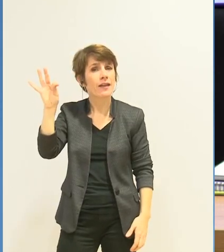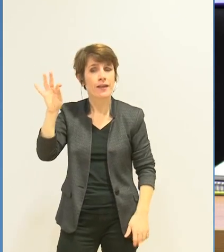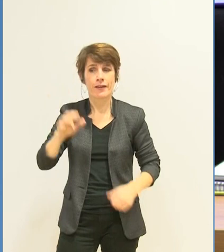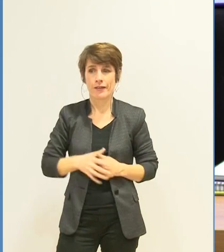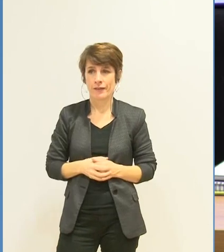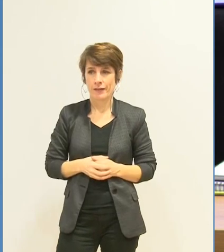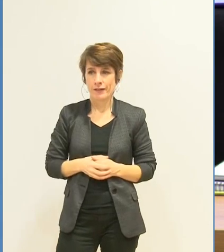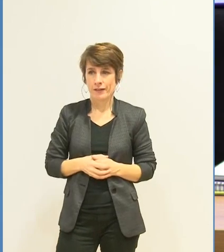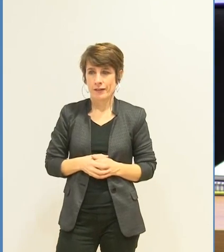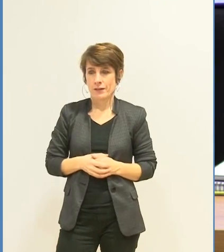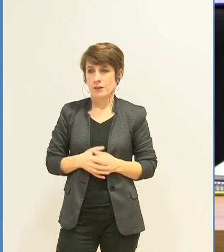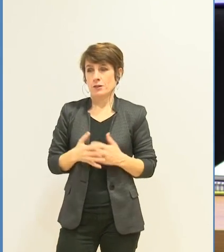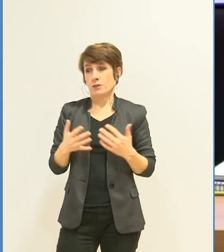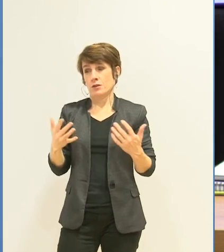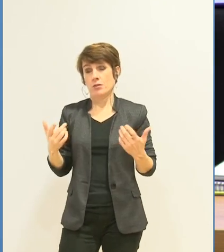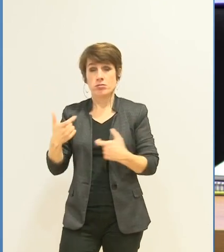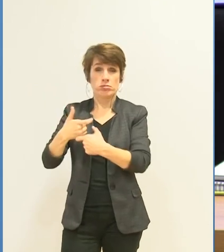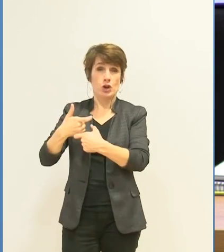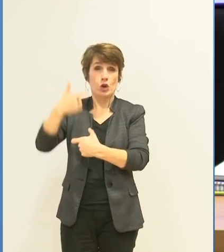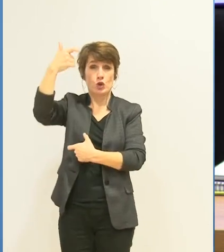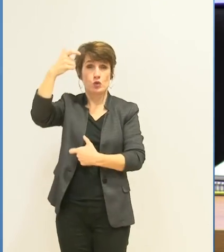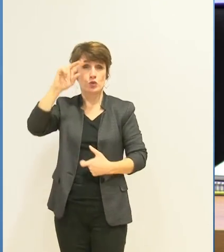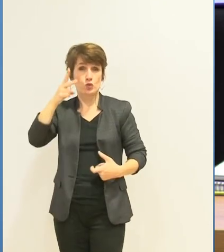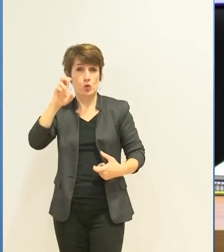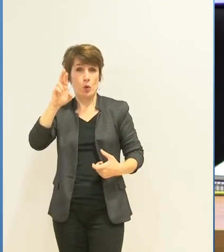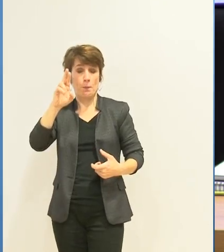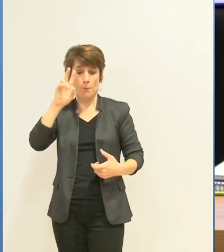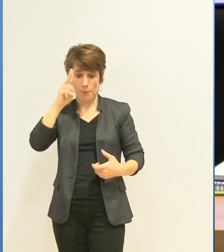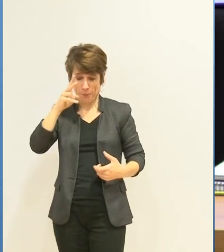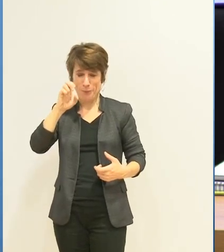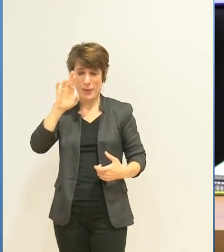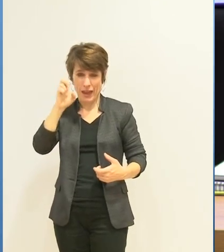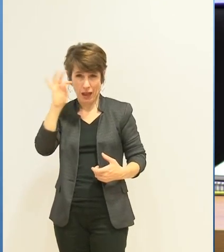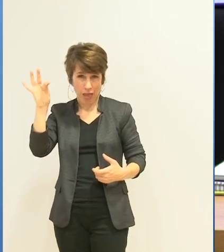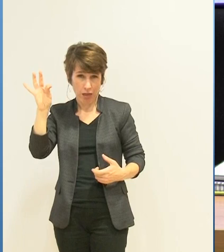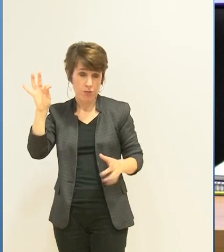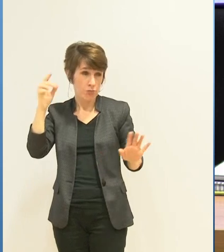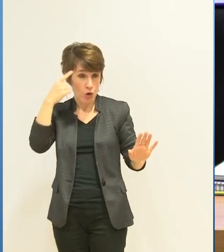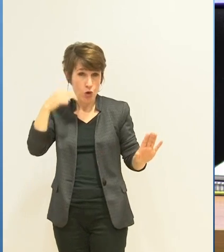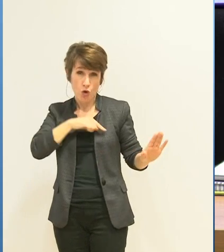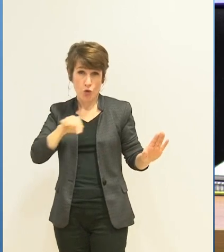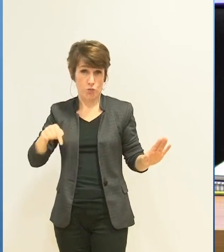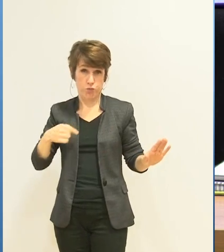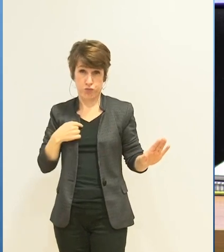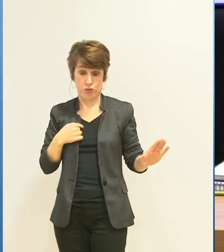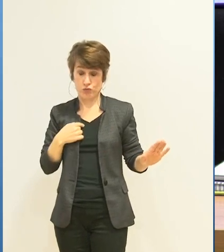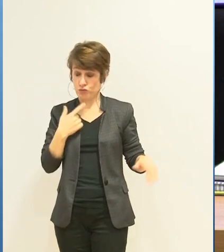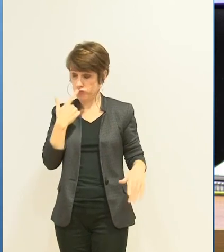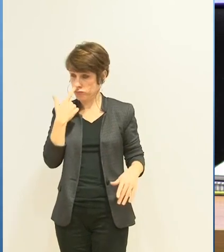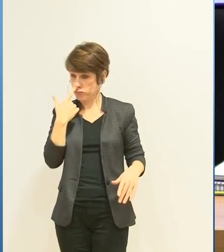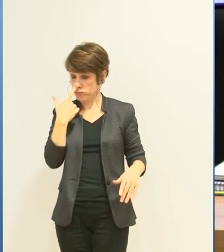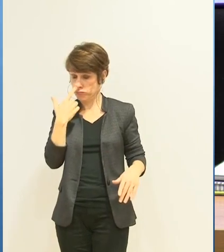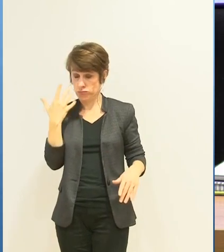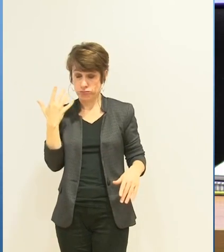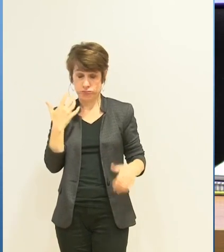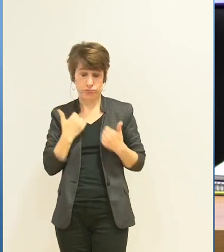comment dire l'exemple en tous les cas pour nous le plus frappant de décalage entre le bruit